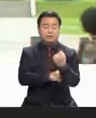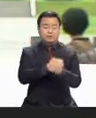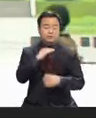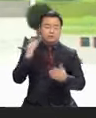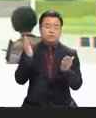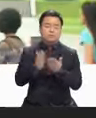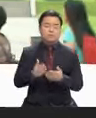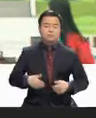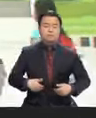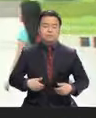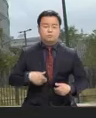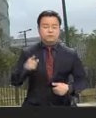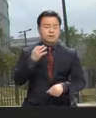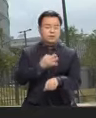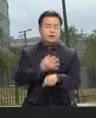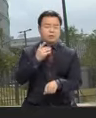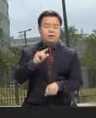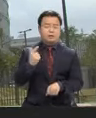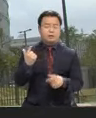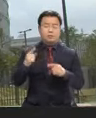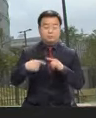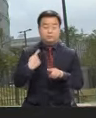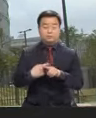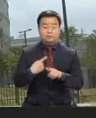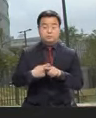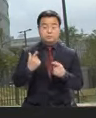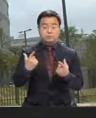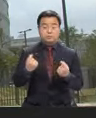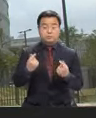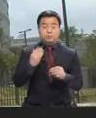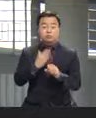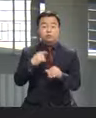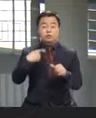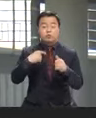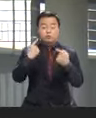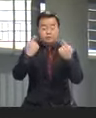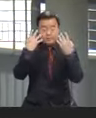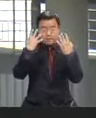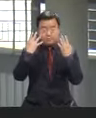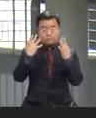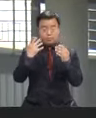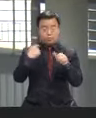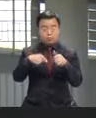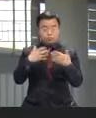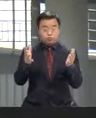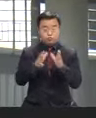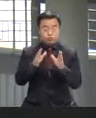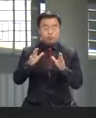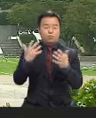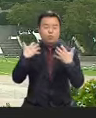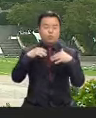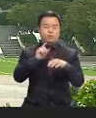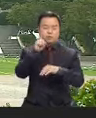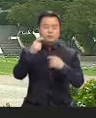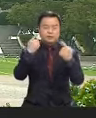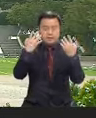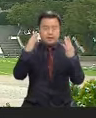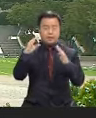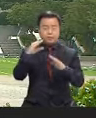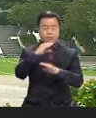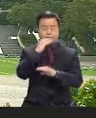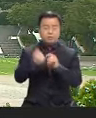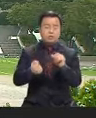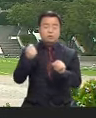안 된 거나 마찬가지거든요. 이런 가운데 교육부는 고려대와 연세대를 고교교육 정상화 기여대학으로 선정하고 올해 각